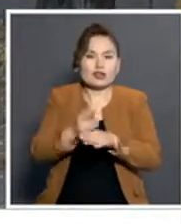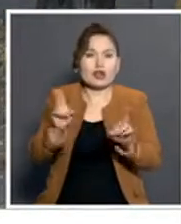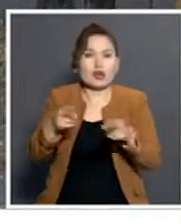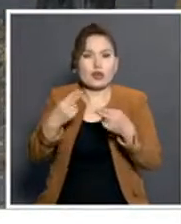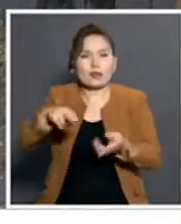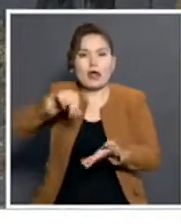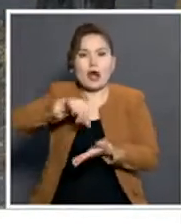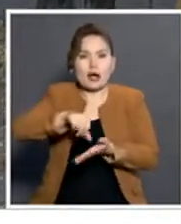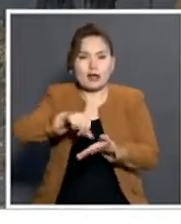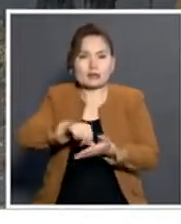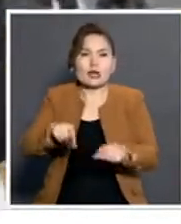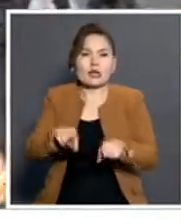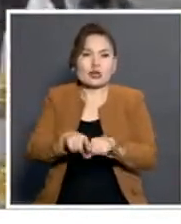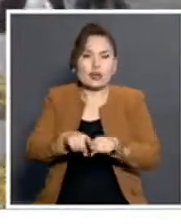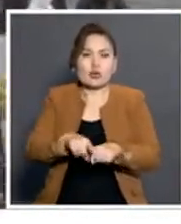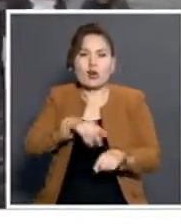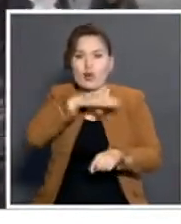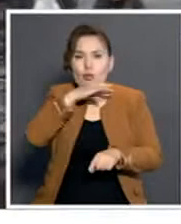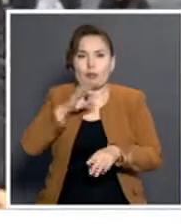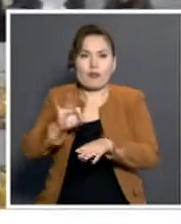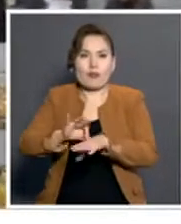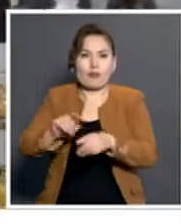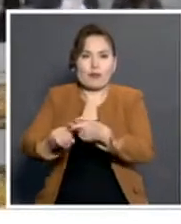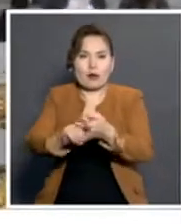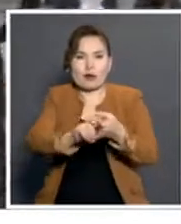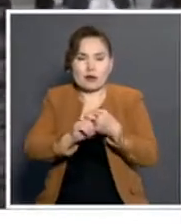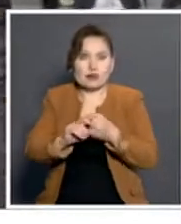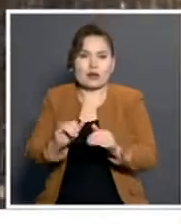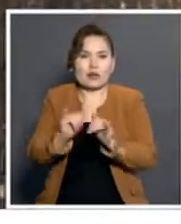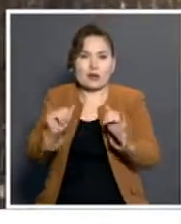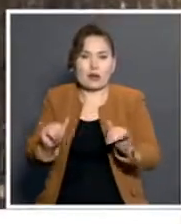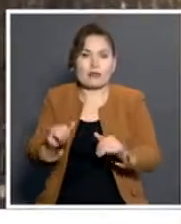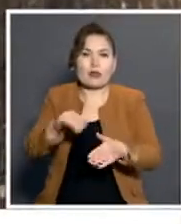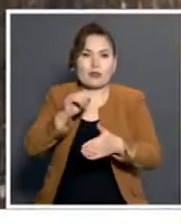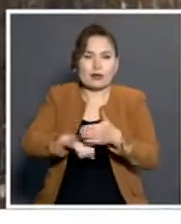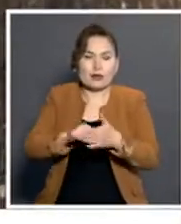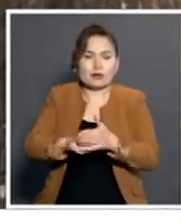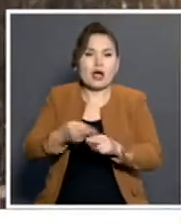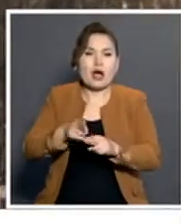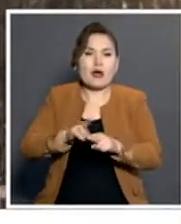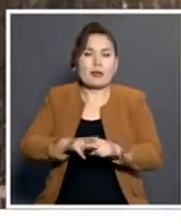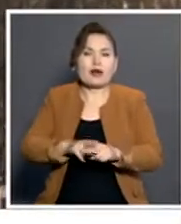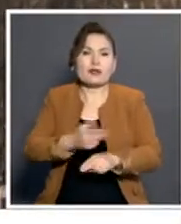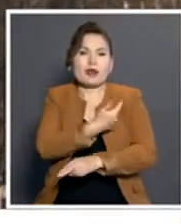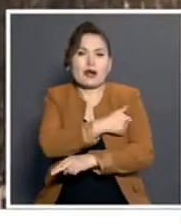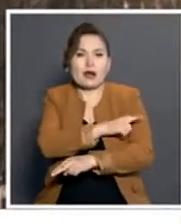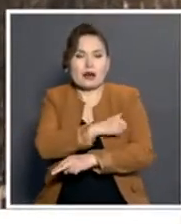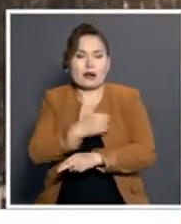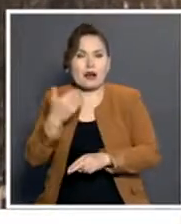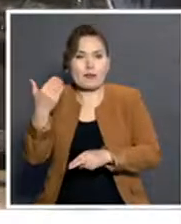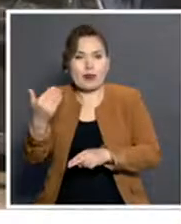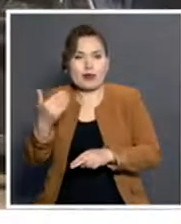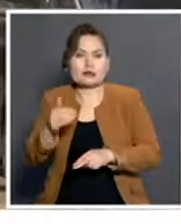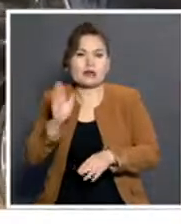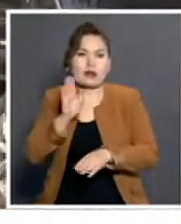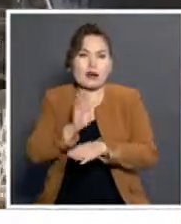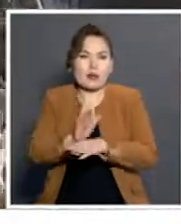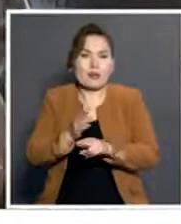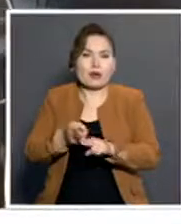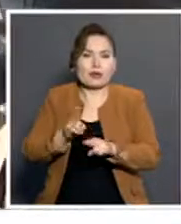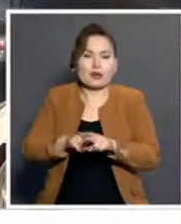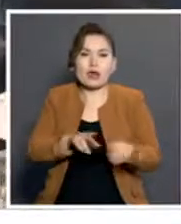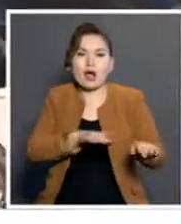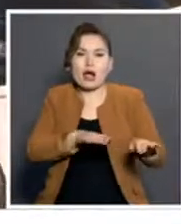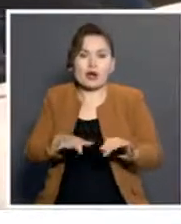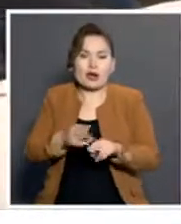қатысып, жания мүшелеріне жұқтыруда жиілей түскен. Сондықтан санитарлық эпидемияға қарсы және профилактикалық іс-шараларды